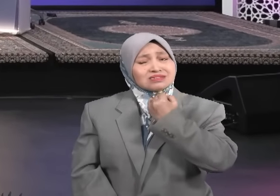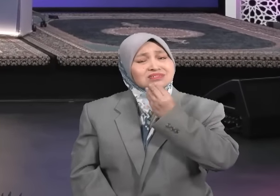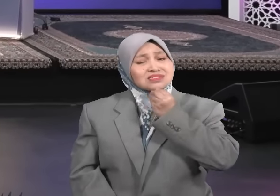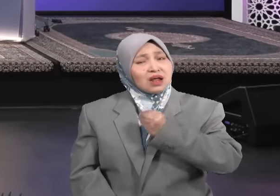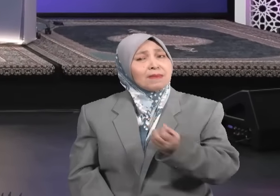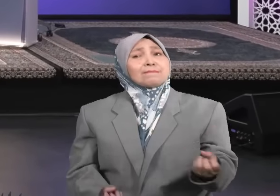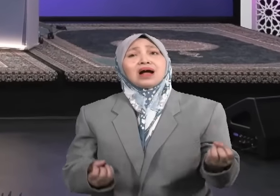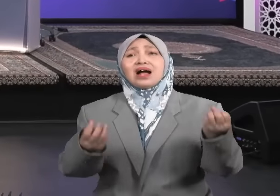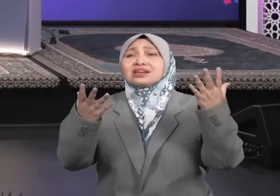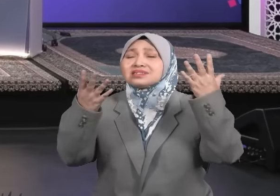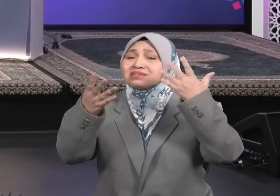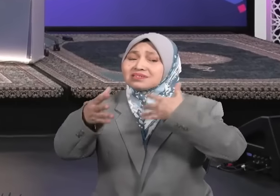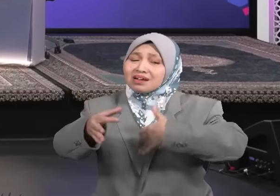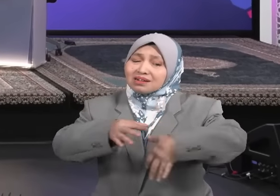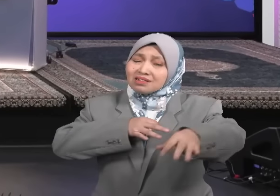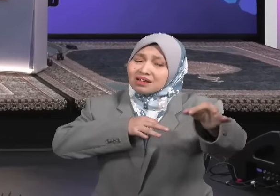إسرائيل كم